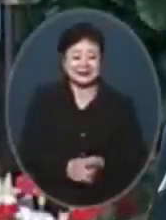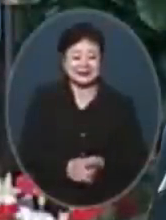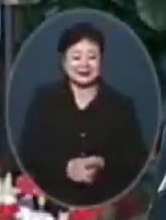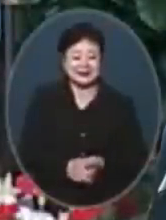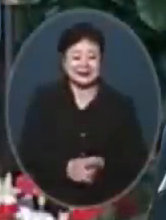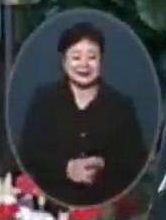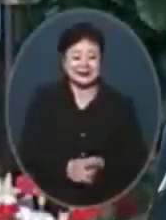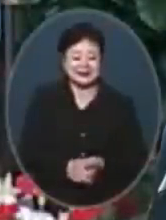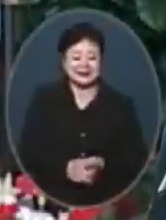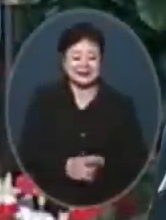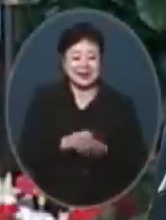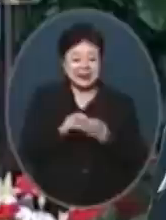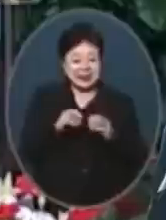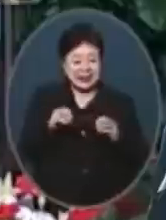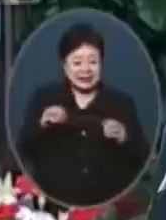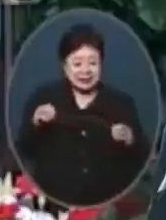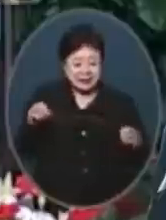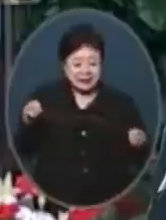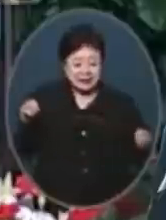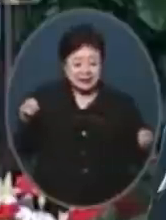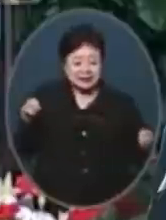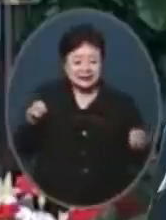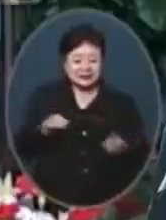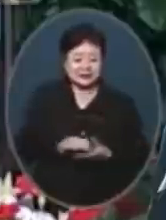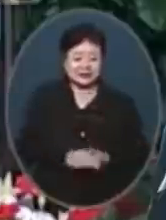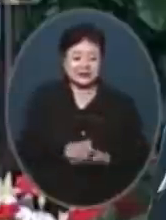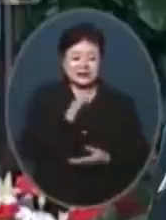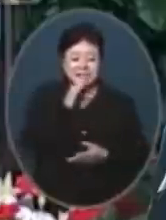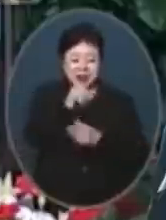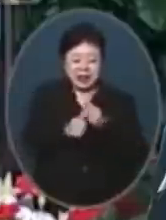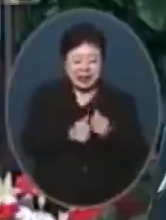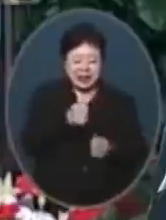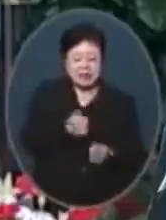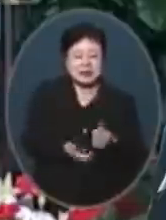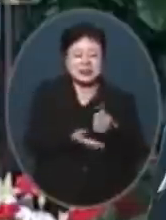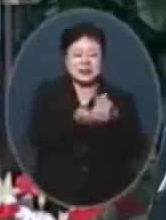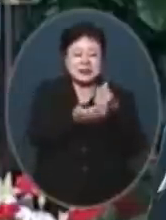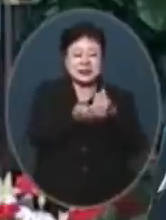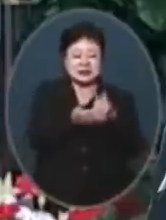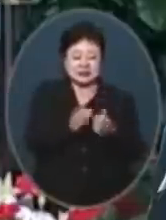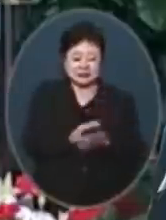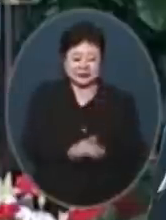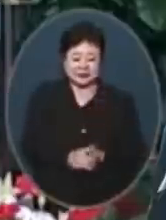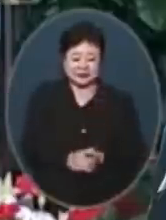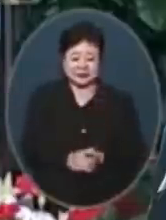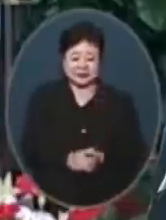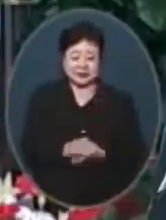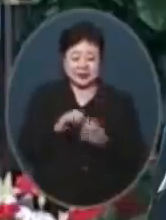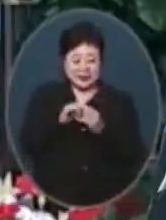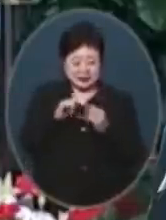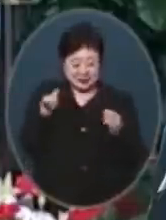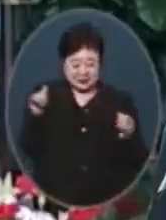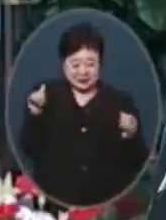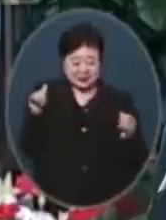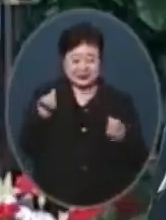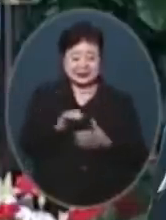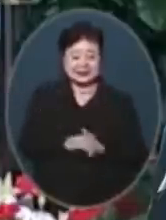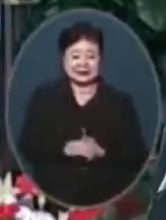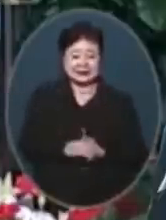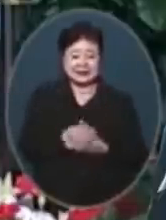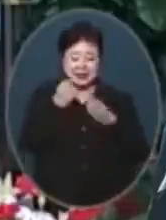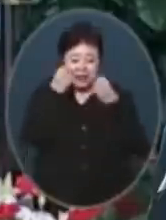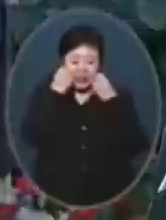이 땅에서 정말 하나님을 섬기는 나라, 백성을